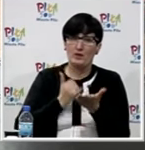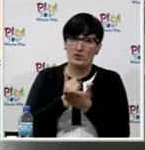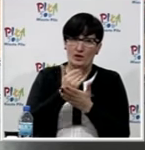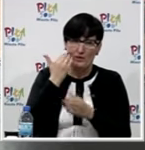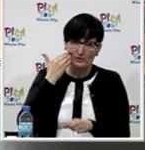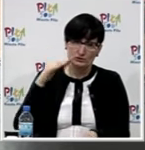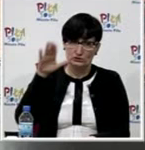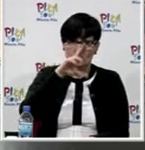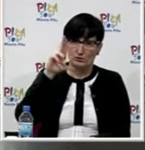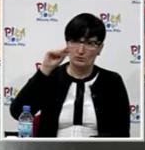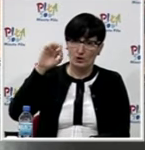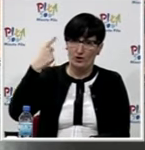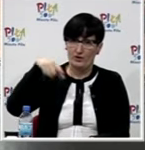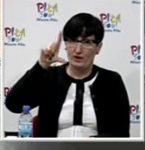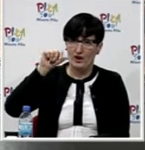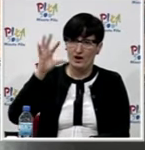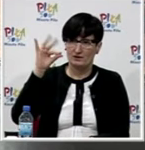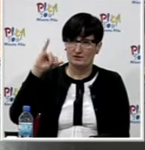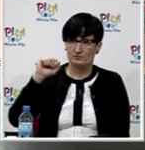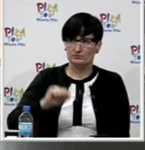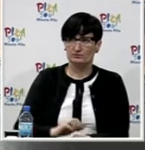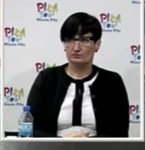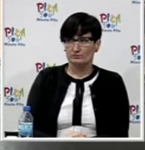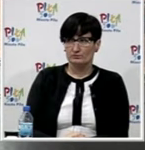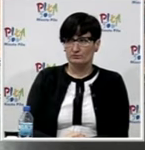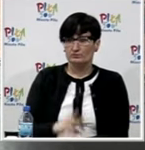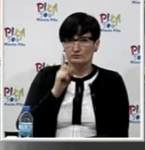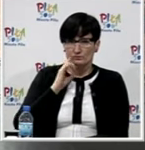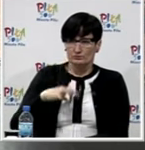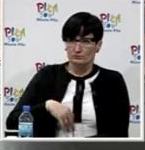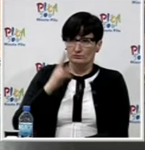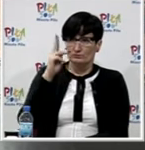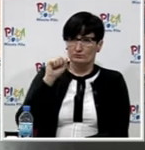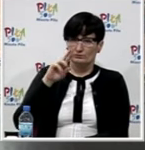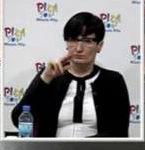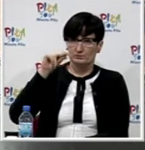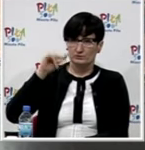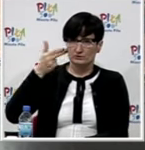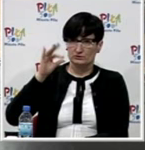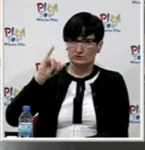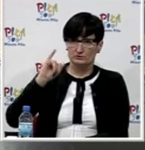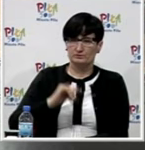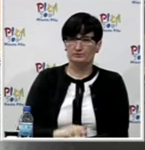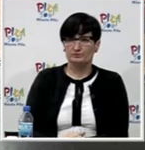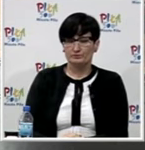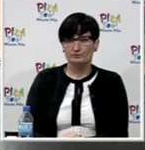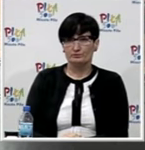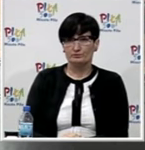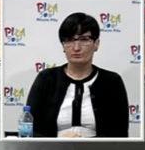Podlasia. Dziękuję bardzo. Pan przewodniczący Mieczysław Karpiński. Nie wiem. Dziękuję bardzo. Panie Przewodniczący, Wysoka